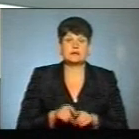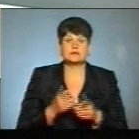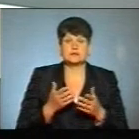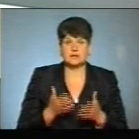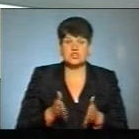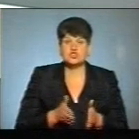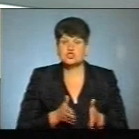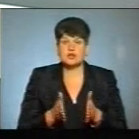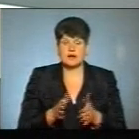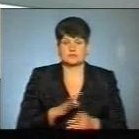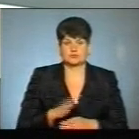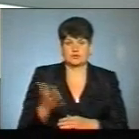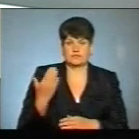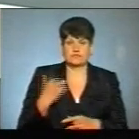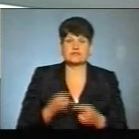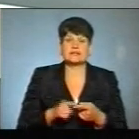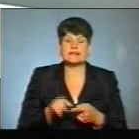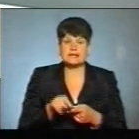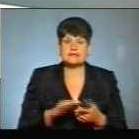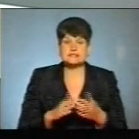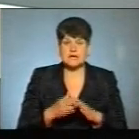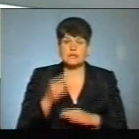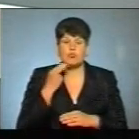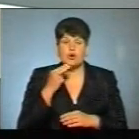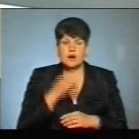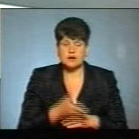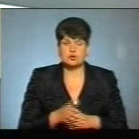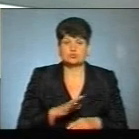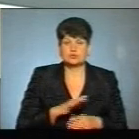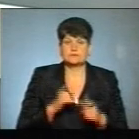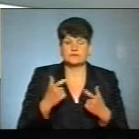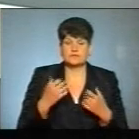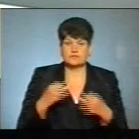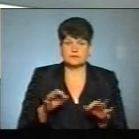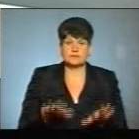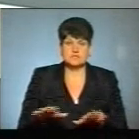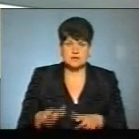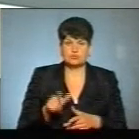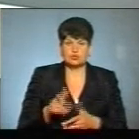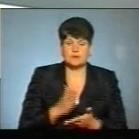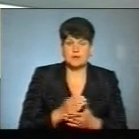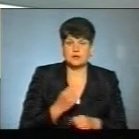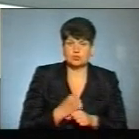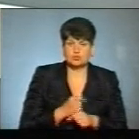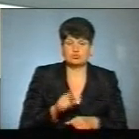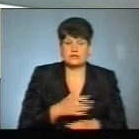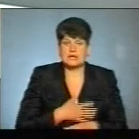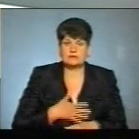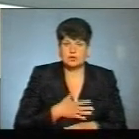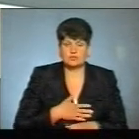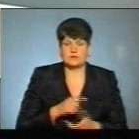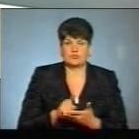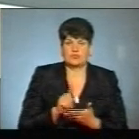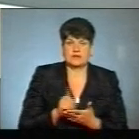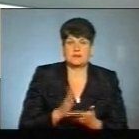на такий шлях, як вони були, в такий стан, і покращили для того, щоб були вакансії, щоб люди мали роботу, тому що людина хвилюється, вона ж мусить мати